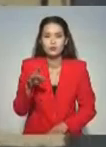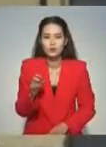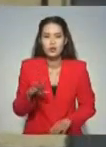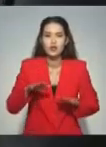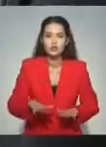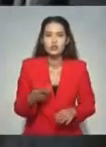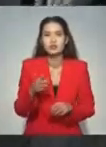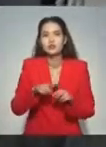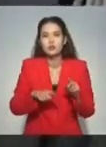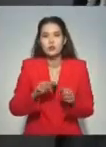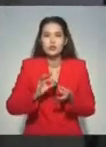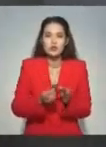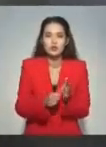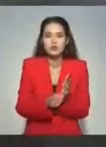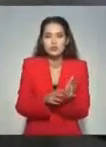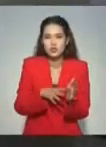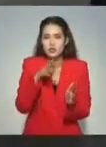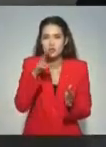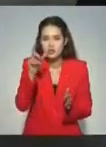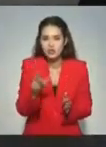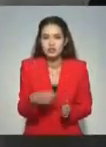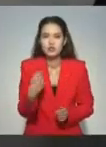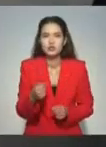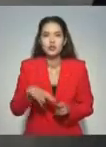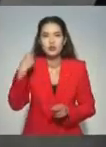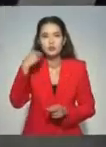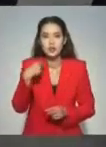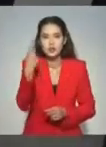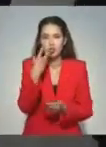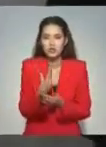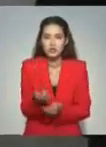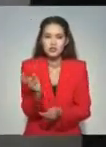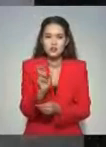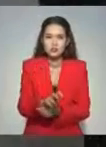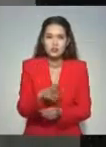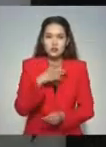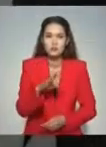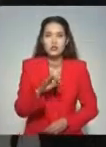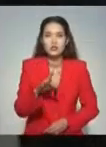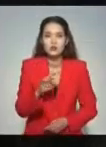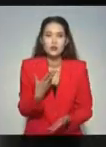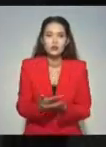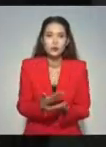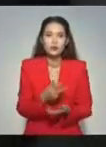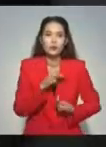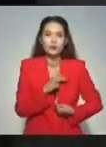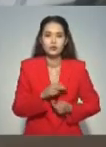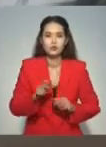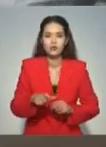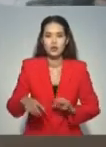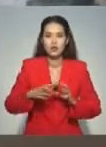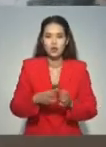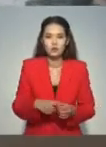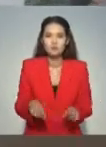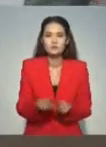Гапичем и с 96-летним краеведом Жайсаном Акбаем президент отметил, что их жизненный путь – это пример служения народу,